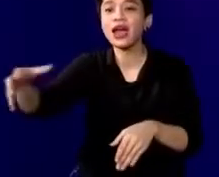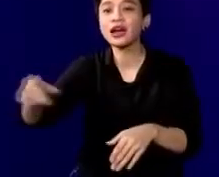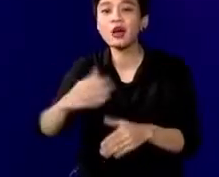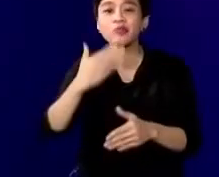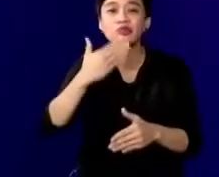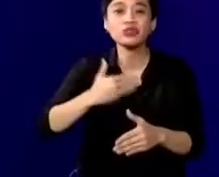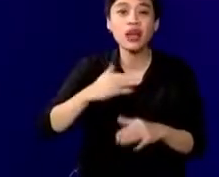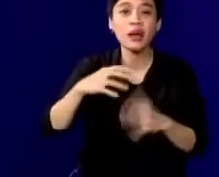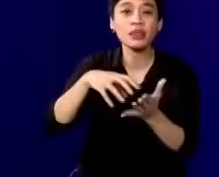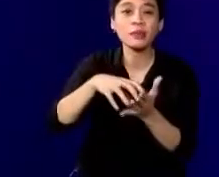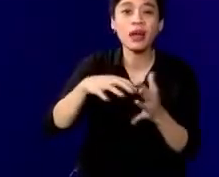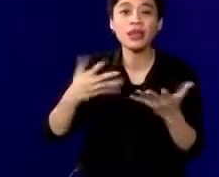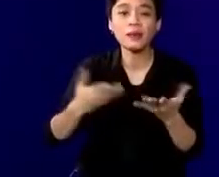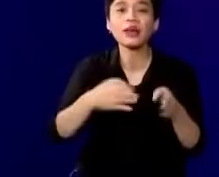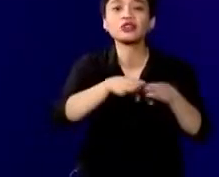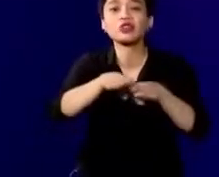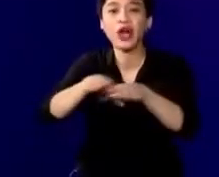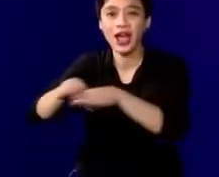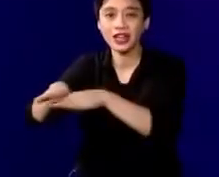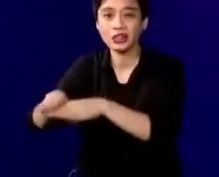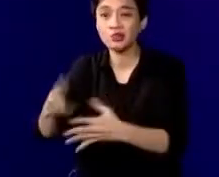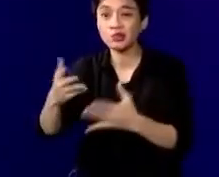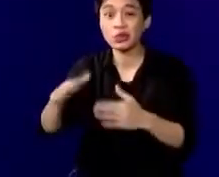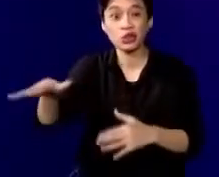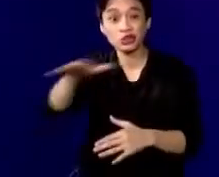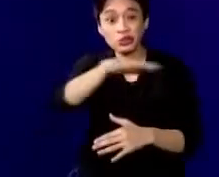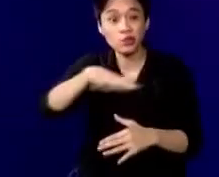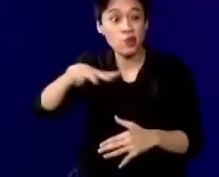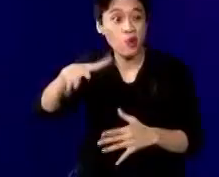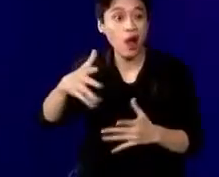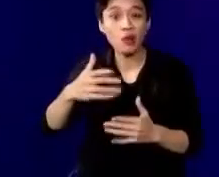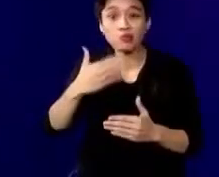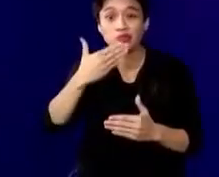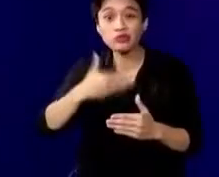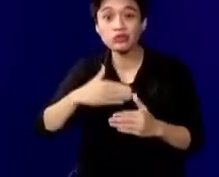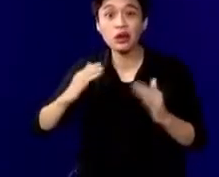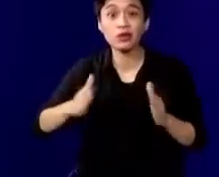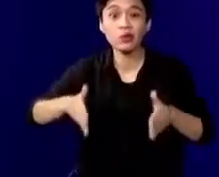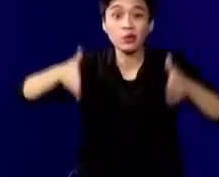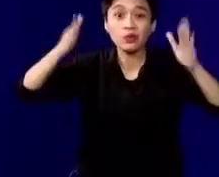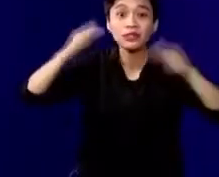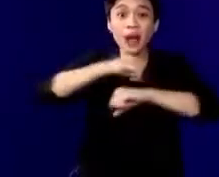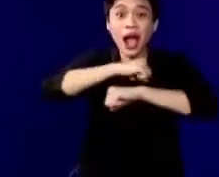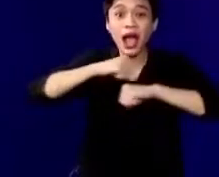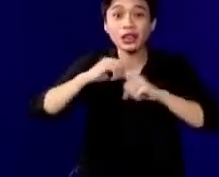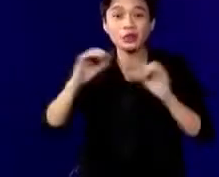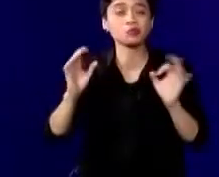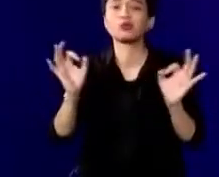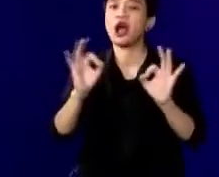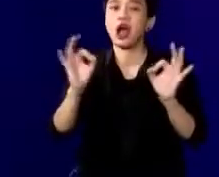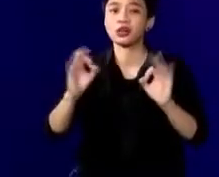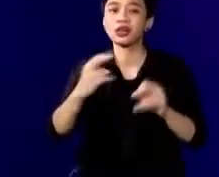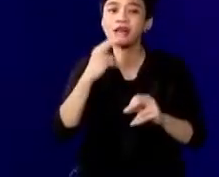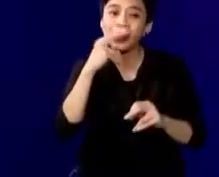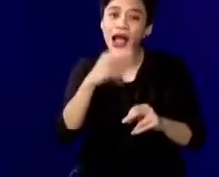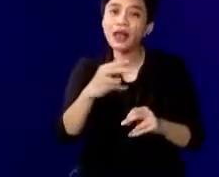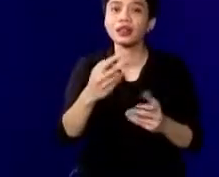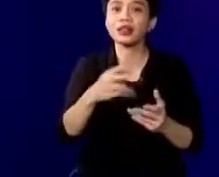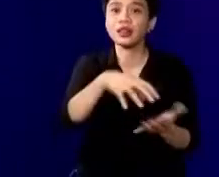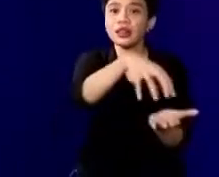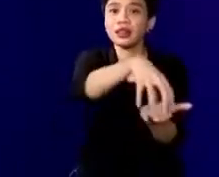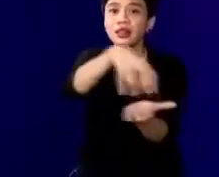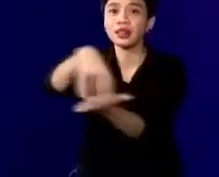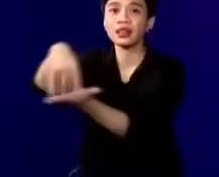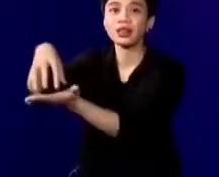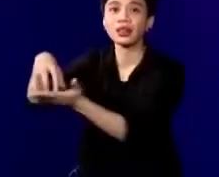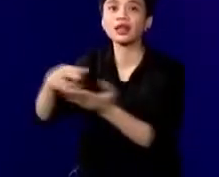belum tentu semua mampu punya tempat isolasi seperti Wisma atlit jadi memang disesuaikanlah dengan kondisi